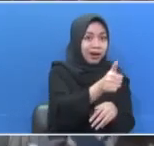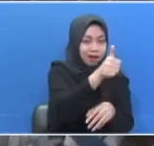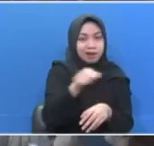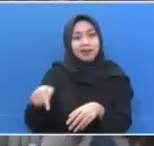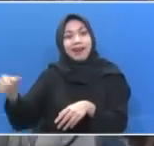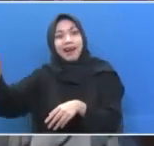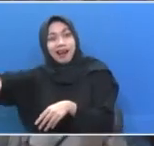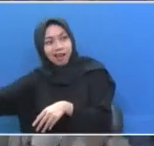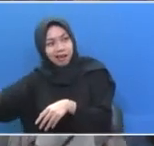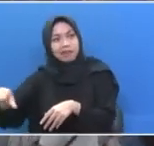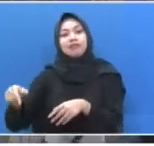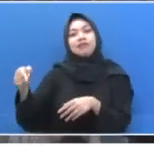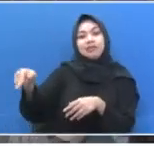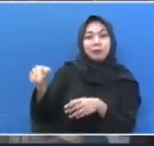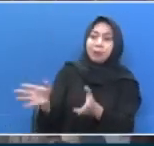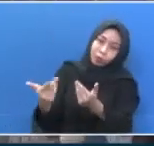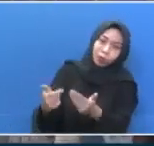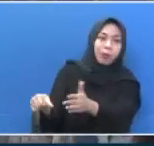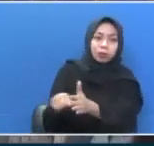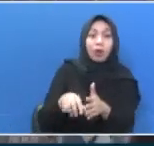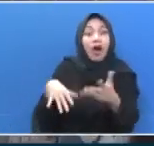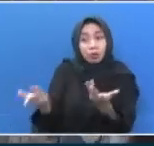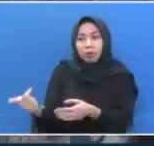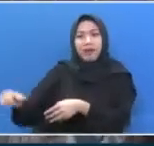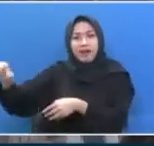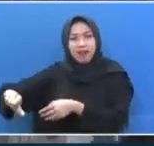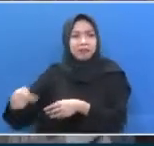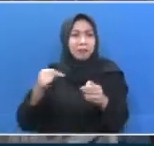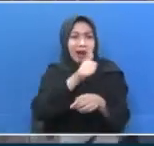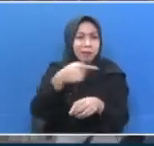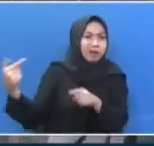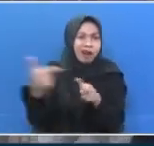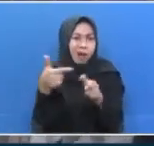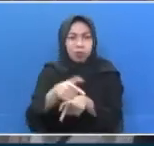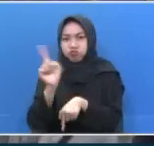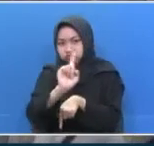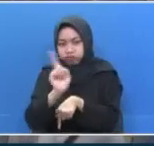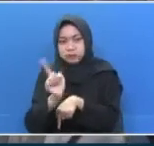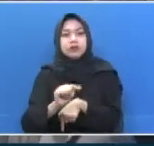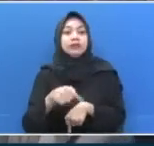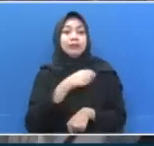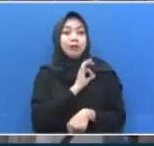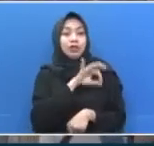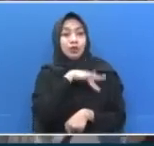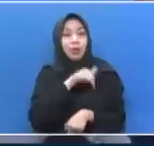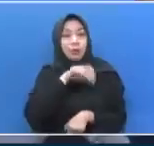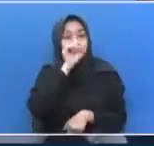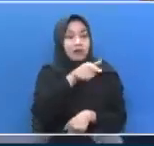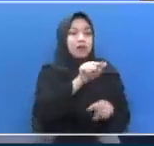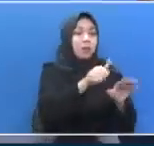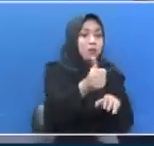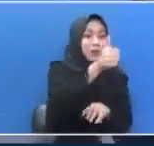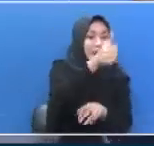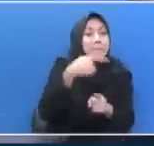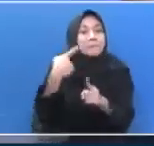Presiden Joko Widodo memberikan pesan jelang pemilihan umum 2024 saudara tidak hanya untuk pemenang pesan juga ditujukan